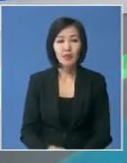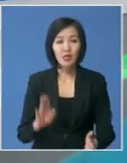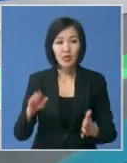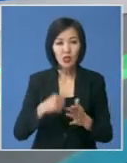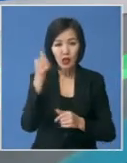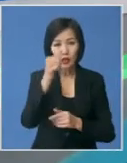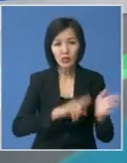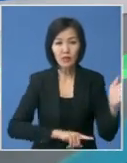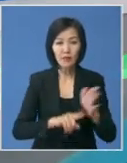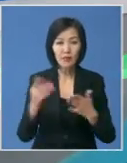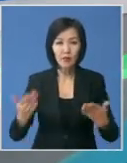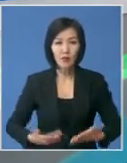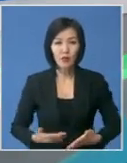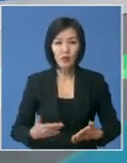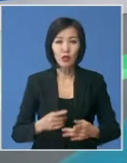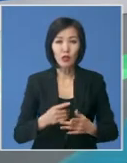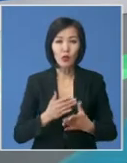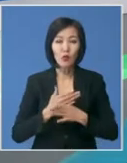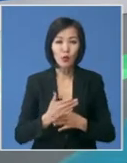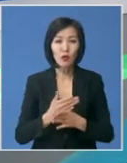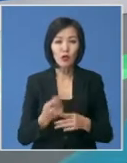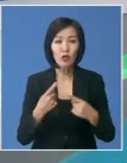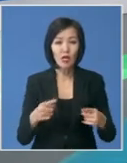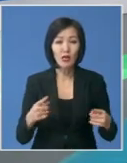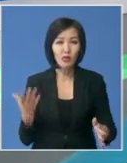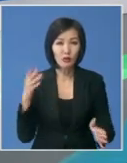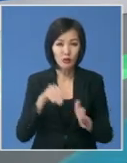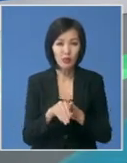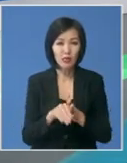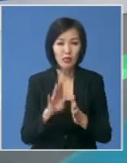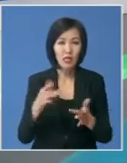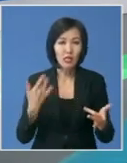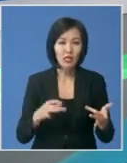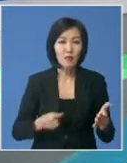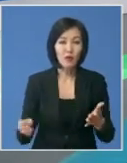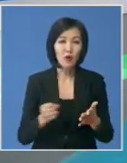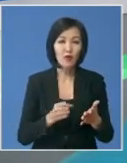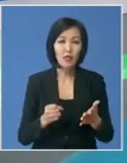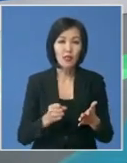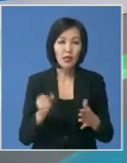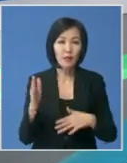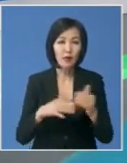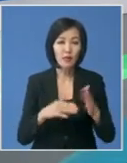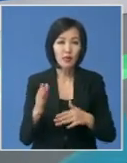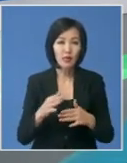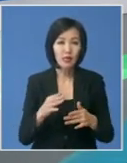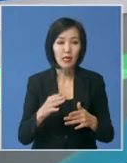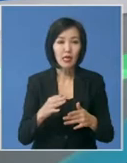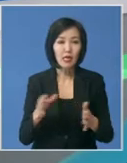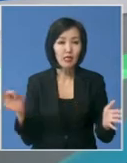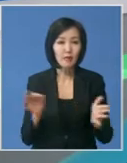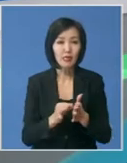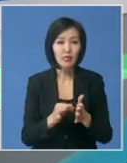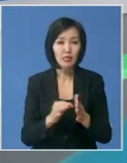Жаңа жылдан бастап әлеуметтік көмек түрлері жаңаша үлгіде енгізіледі. Жамбыл ауданында өткен басқосуда сала мамандары осылай деп отыр. Мұндағы мақсат жағдай